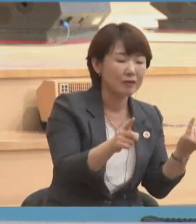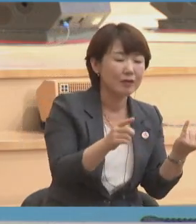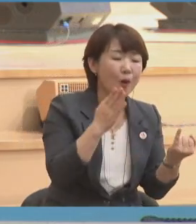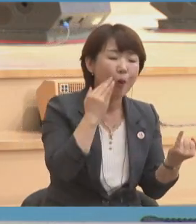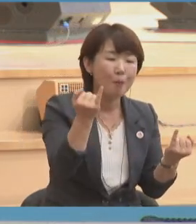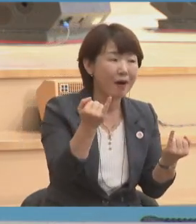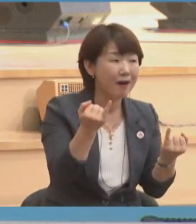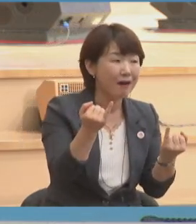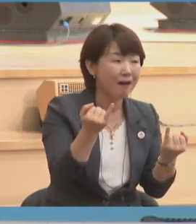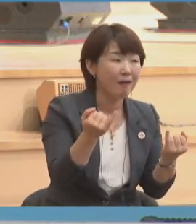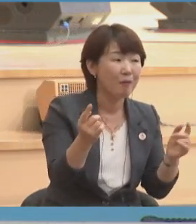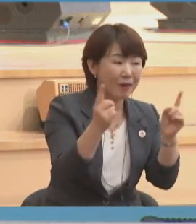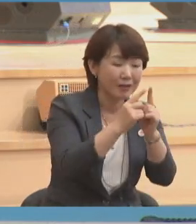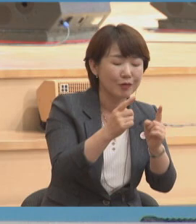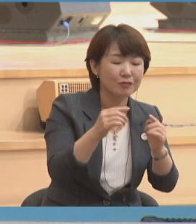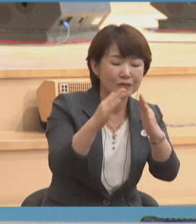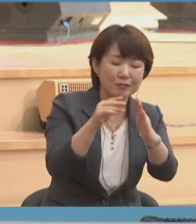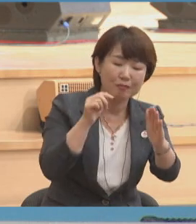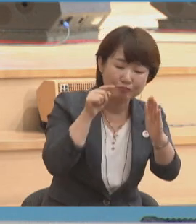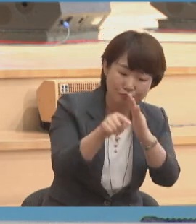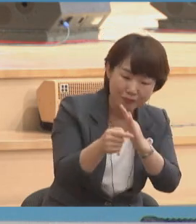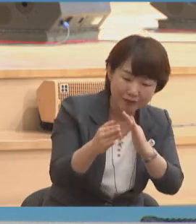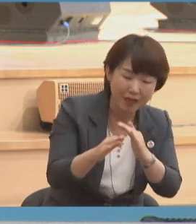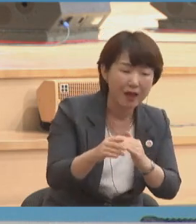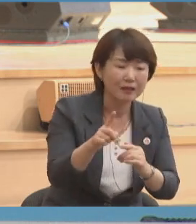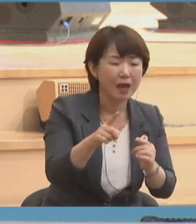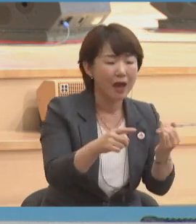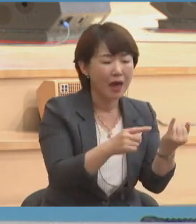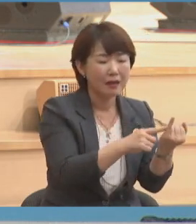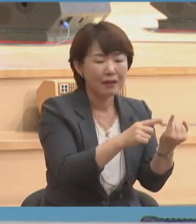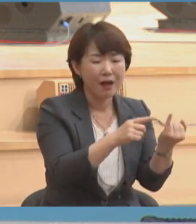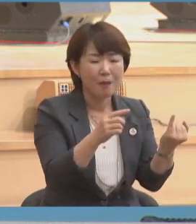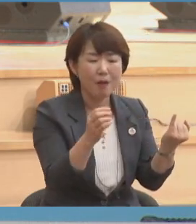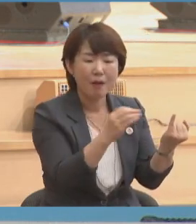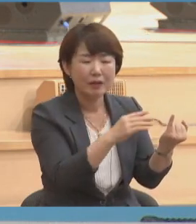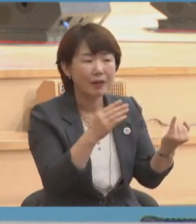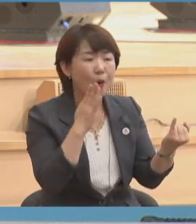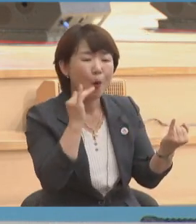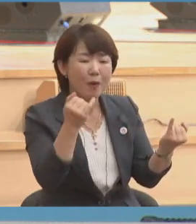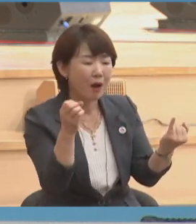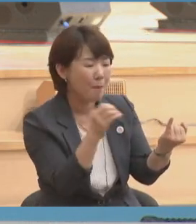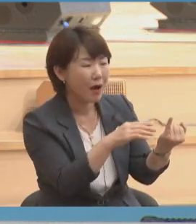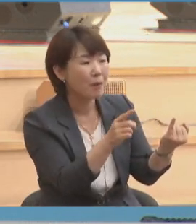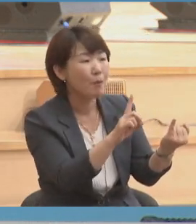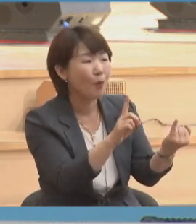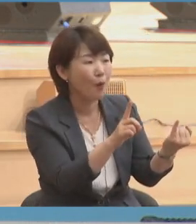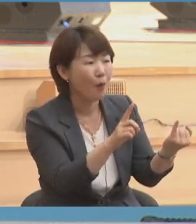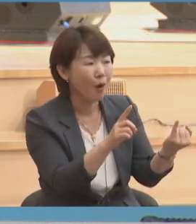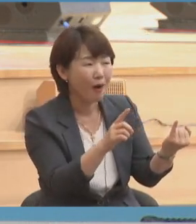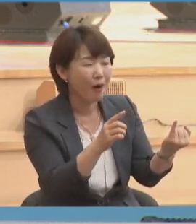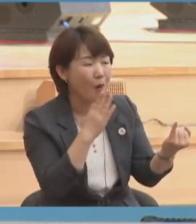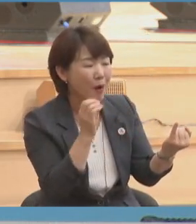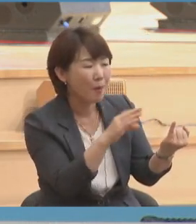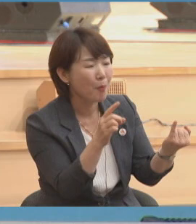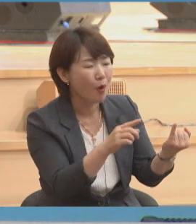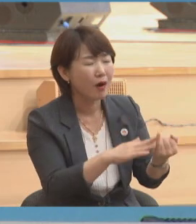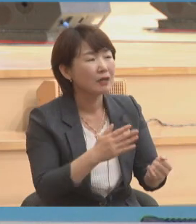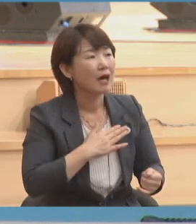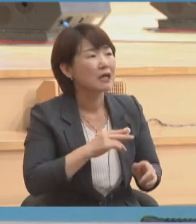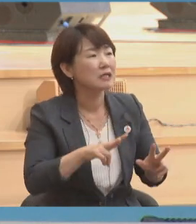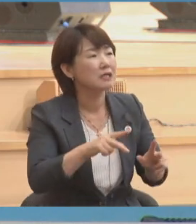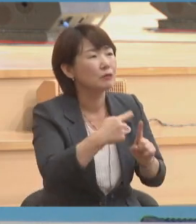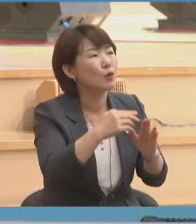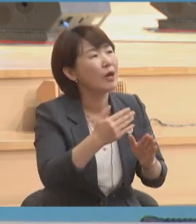돌본다고 이제 집을 방문했는데 그때 딸을 보고는 뭐라고 말하시냐면, 어머님이 씨도 안 먹혔는데 내 교회